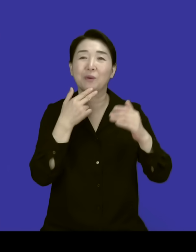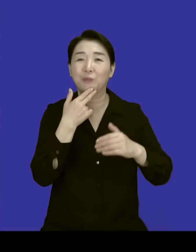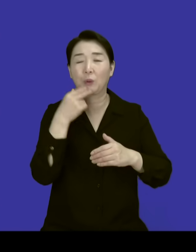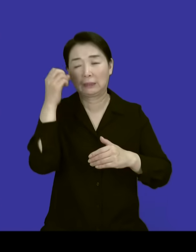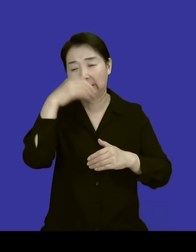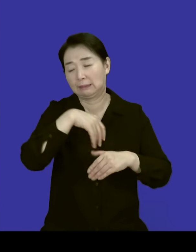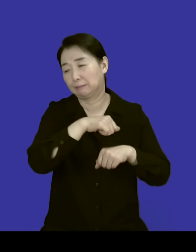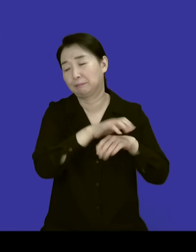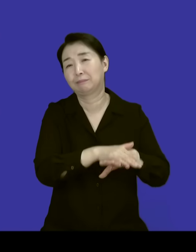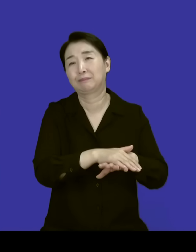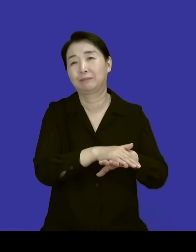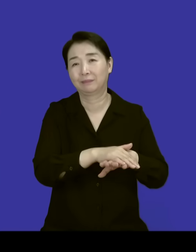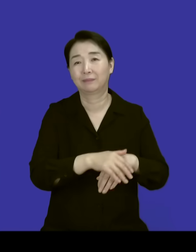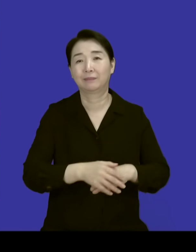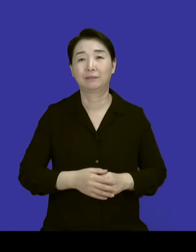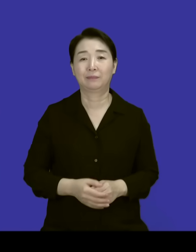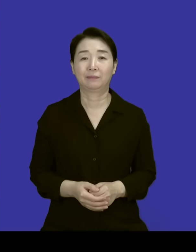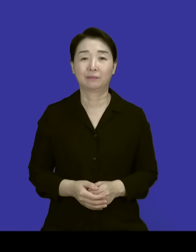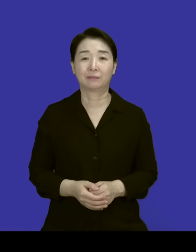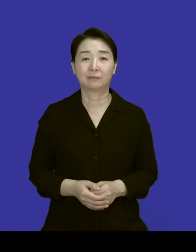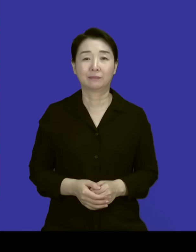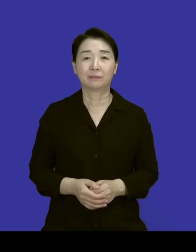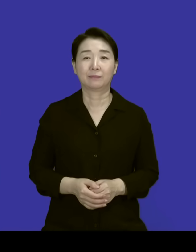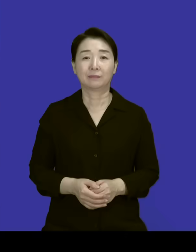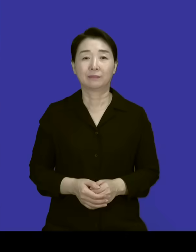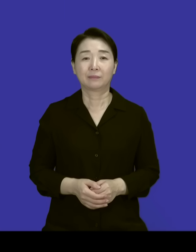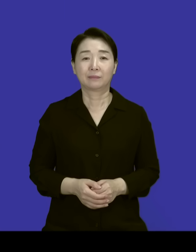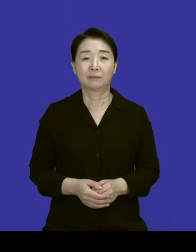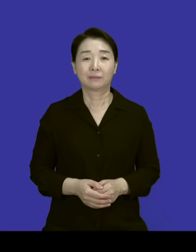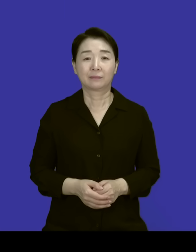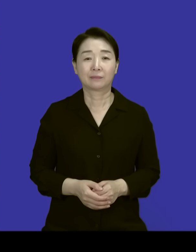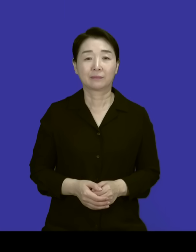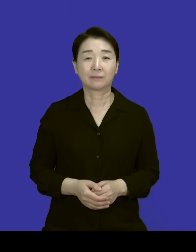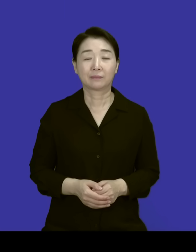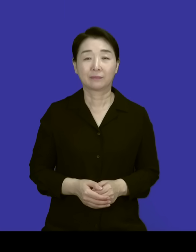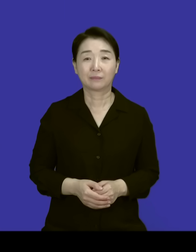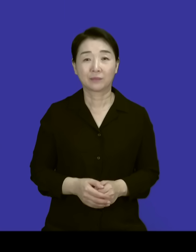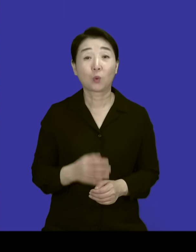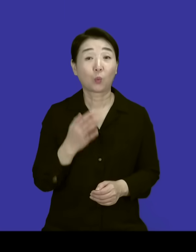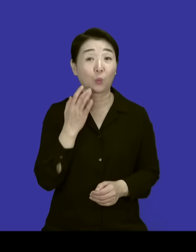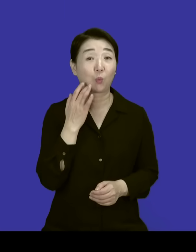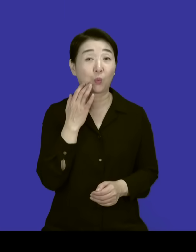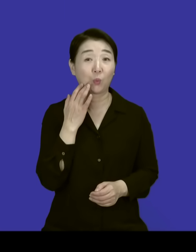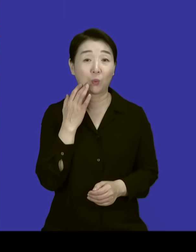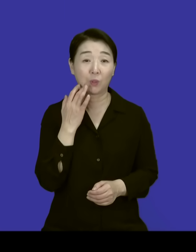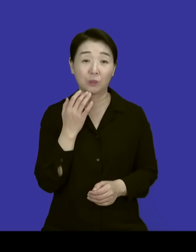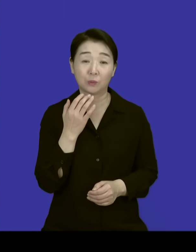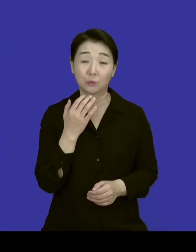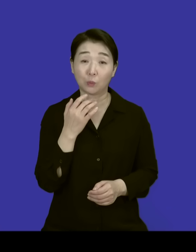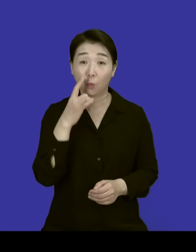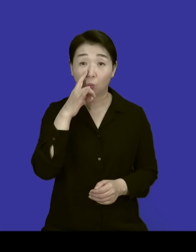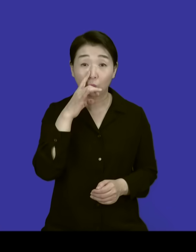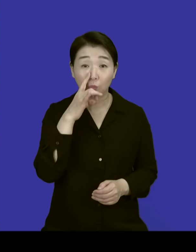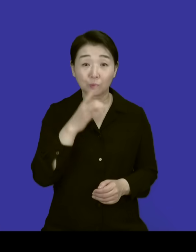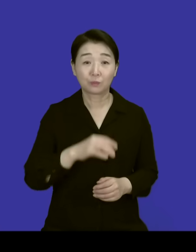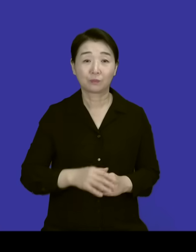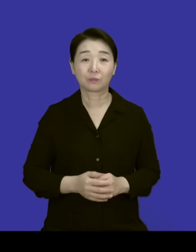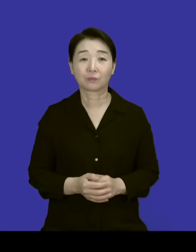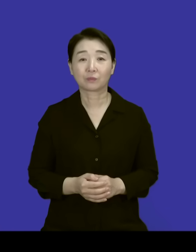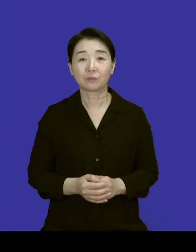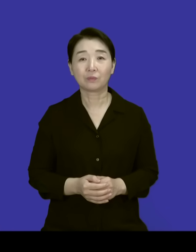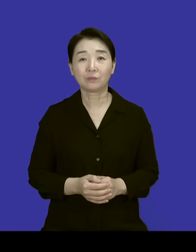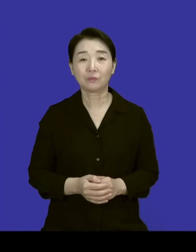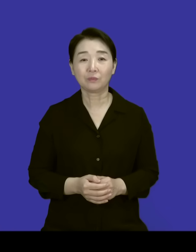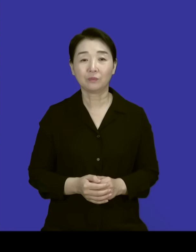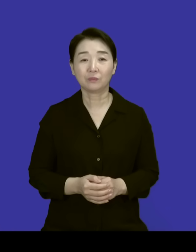그냥 10분 안에 모든 멜로디가 쫙 나오는 그런 곡들이 이제 좋은 네. 곡들이 많아요. 그럼 그게 신기한 거죠. 예. 그럼 또 다른 질문. 이게 그러면은 만약에